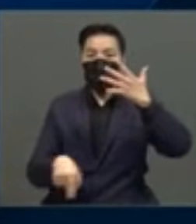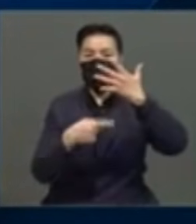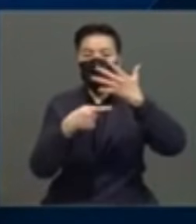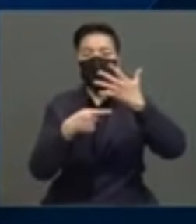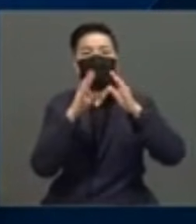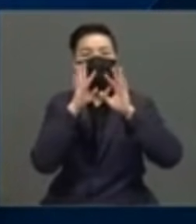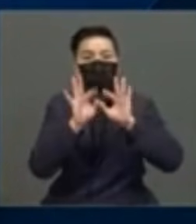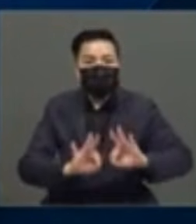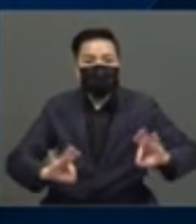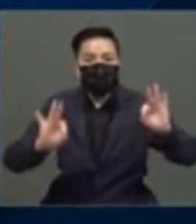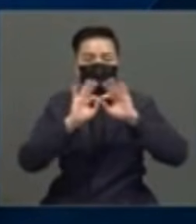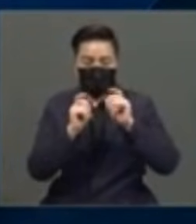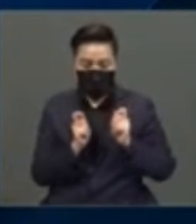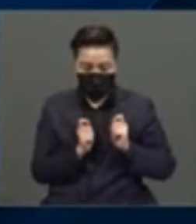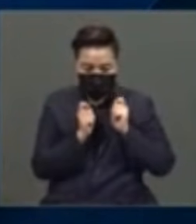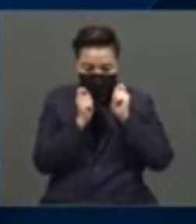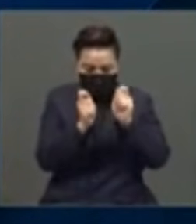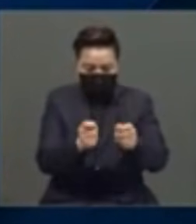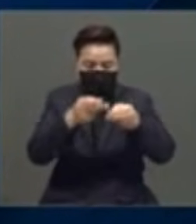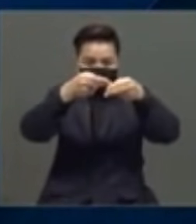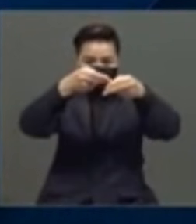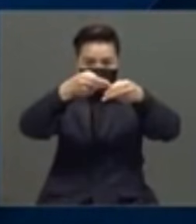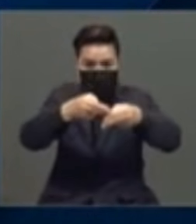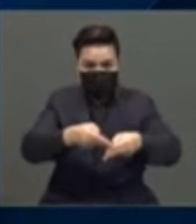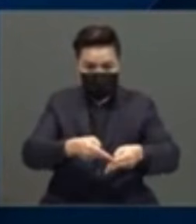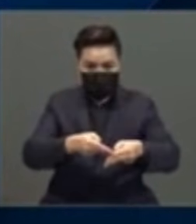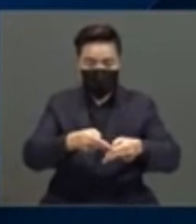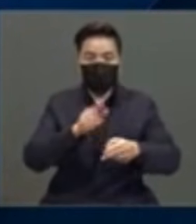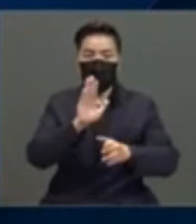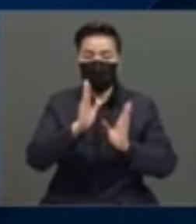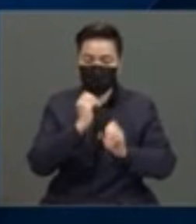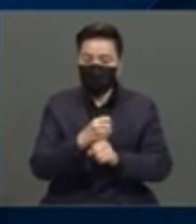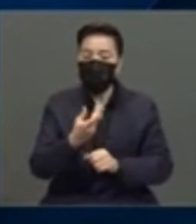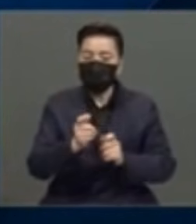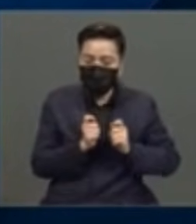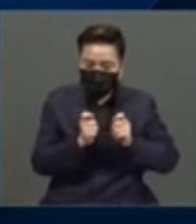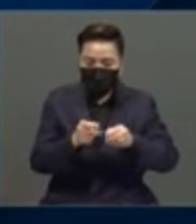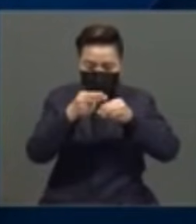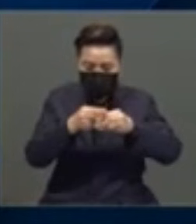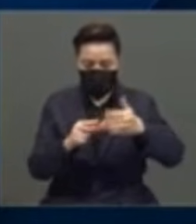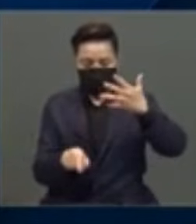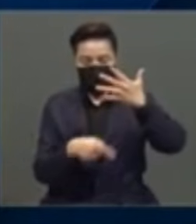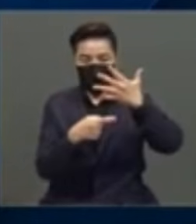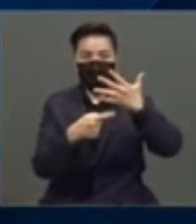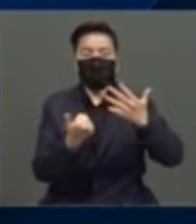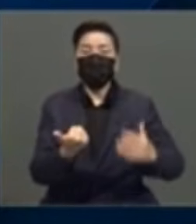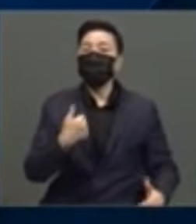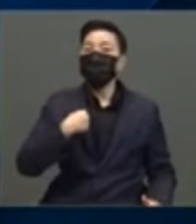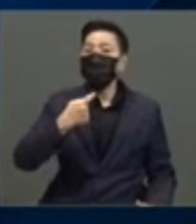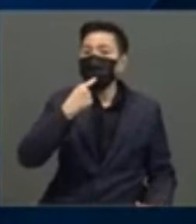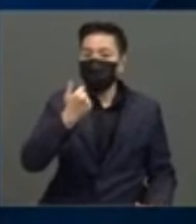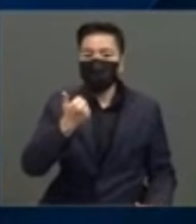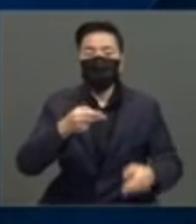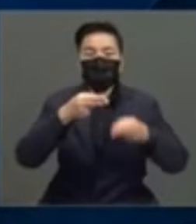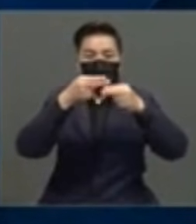ำเป็นอื่นๆที่ได้รับอนุญาตเป็นการเฉพาะรายกรณีของเจ้าหน้าที่นะครับเพราะฉะนั้นกราบเรียนว่า